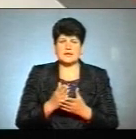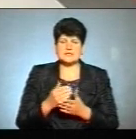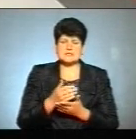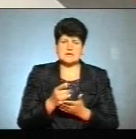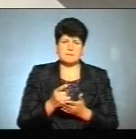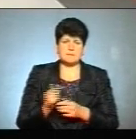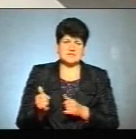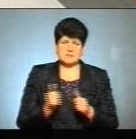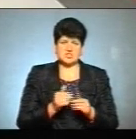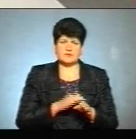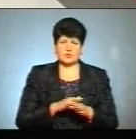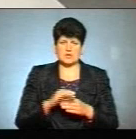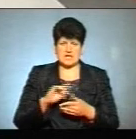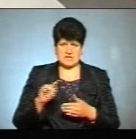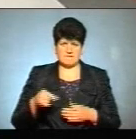цих всіх вимог?